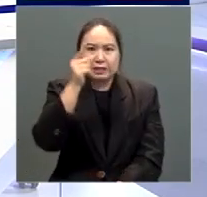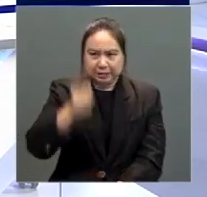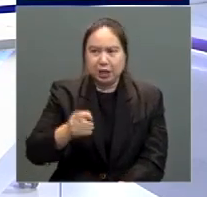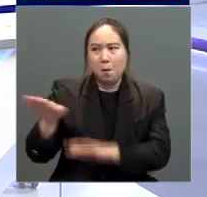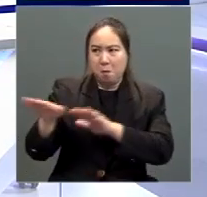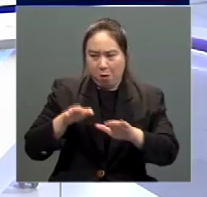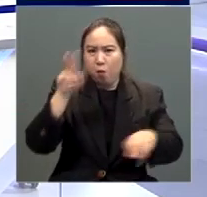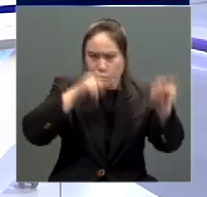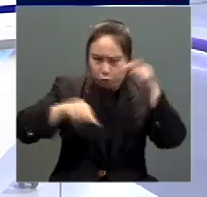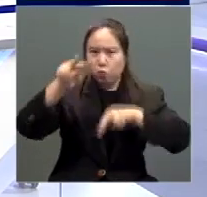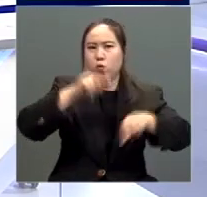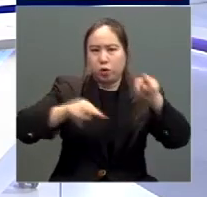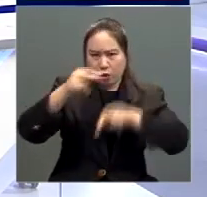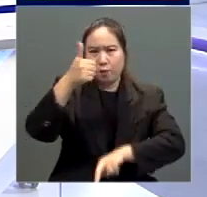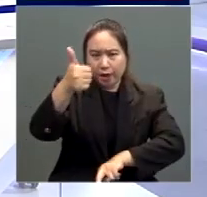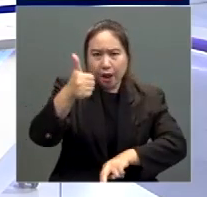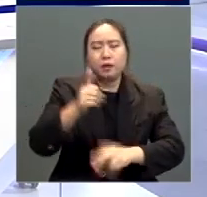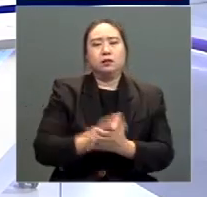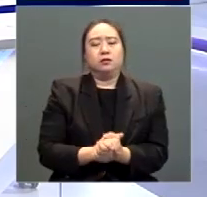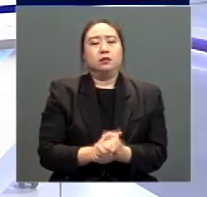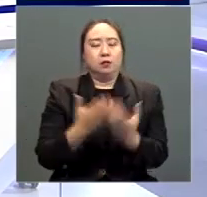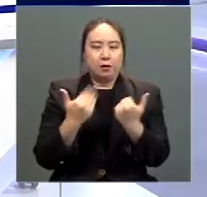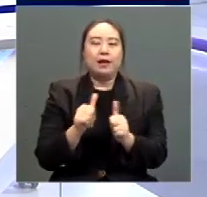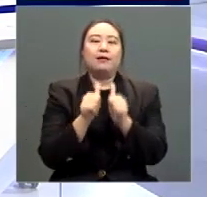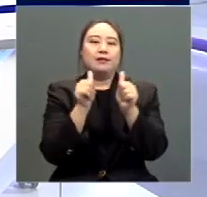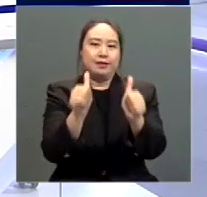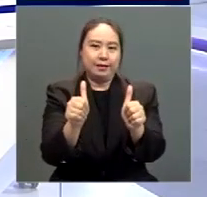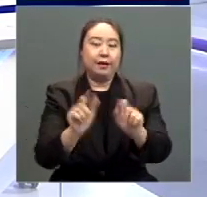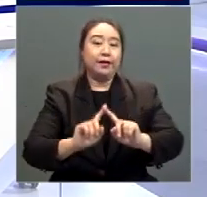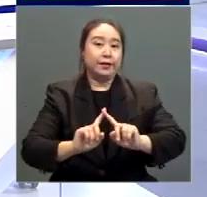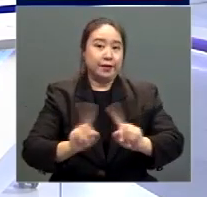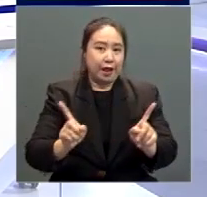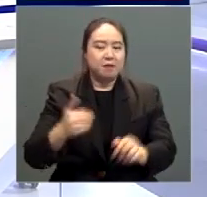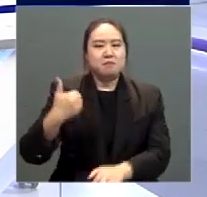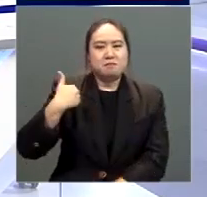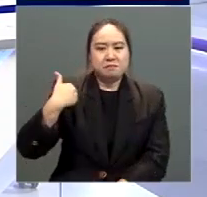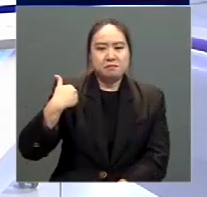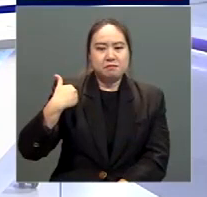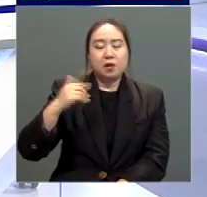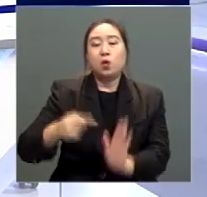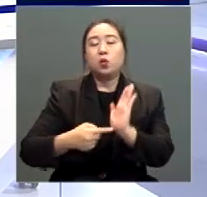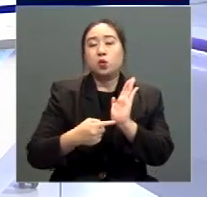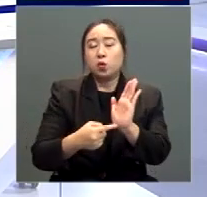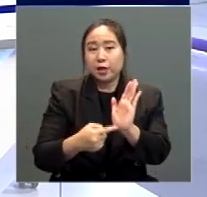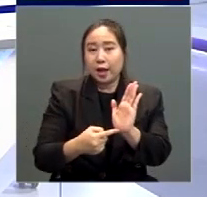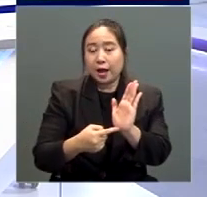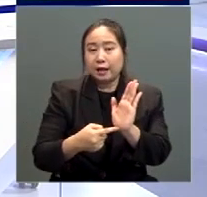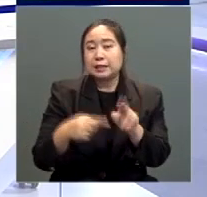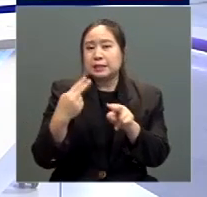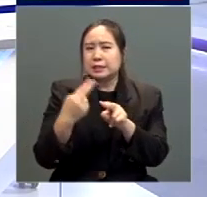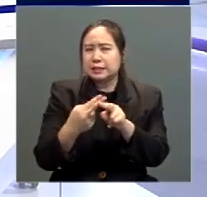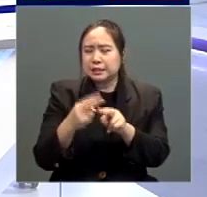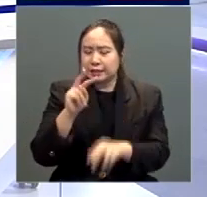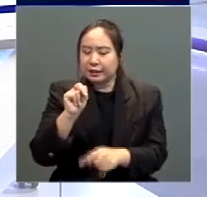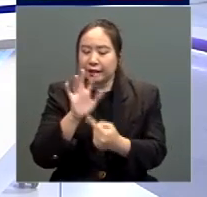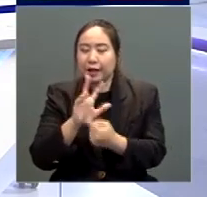ให้ตรวจสอบตลอด24ชั่วโมงแบบนี้ก็เป็นเรื่องดีแต่ในขณะที่อย่างบางคนค่ะ ค ุณน่าจะคุณนันตานะคะที่บอก